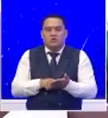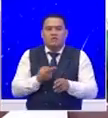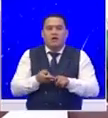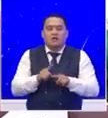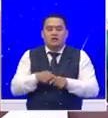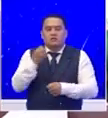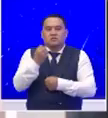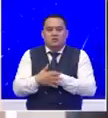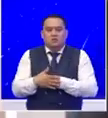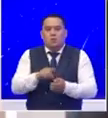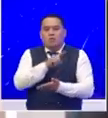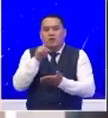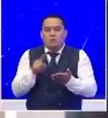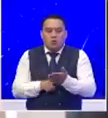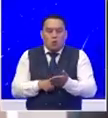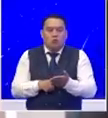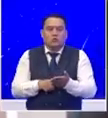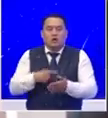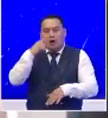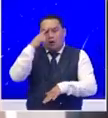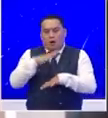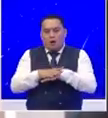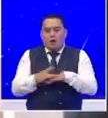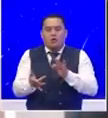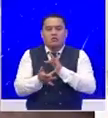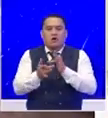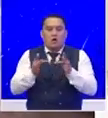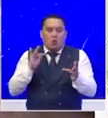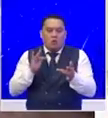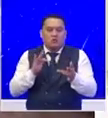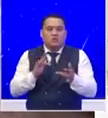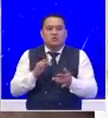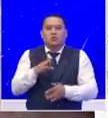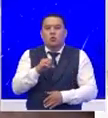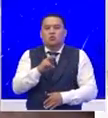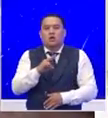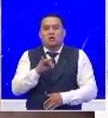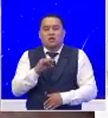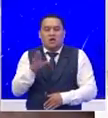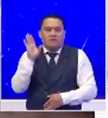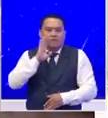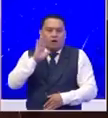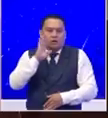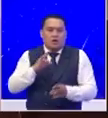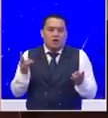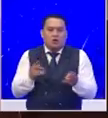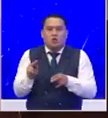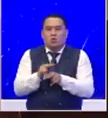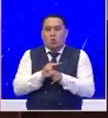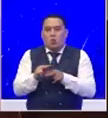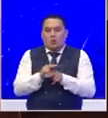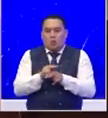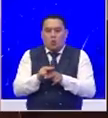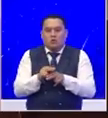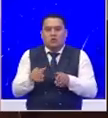день в райцентр, смогли задать вопросы главе области онлайн. Жителям села Шушанай нужна поливная вода, капитальный и